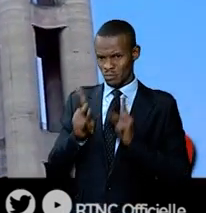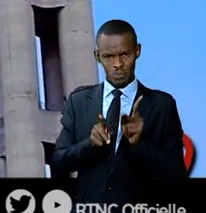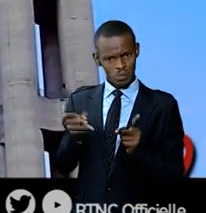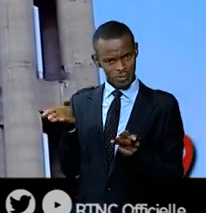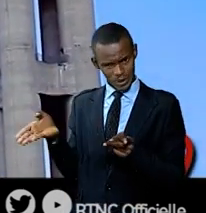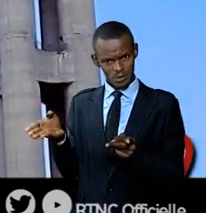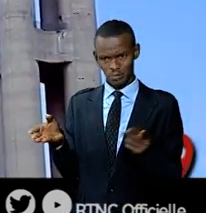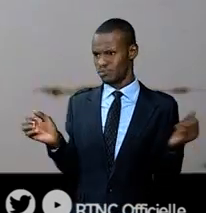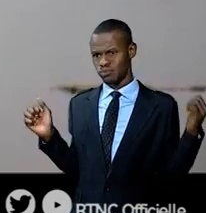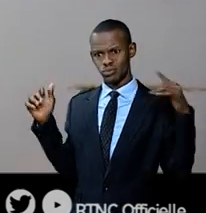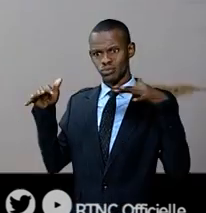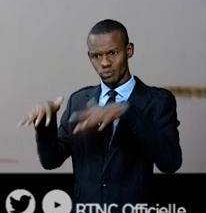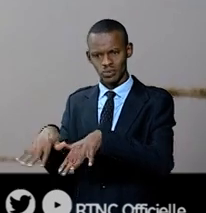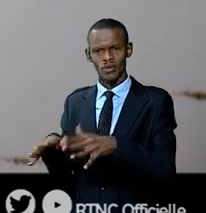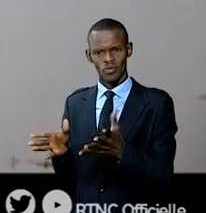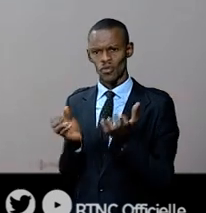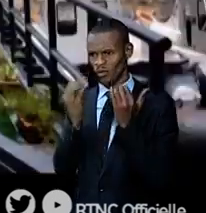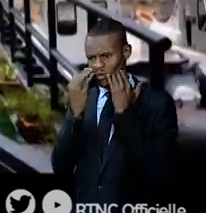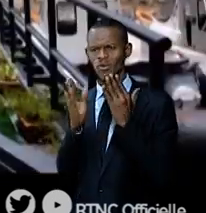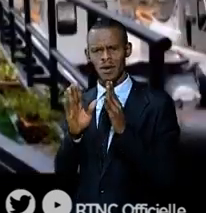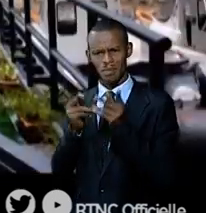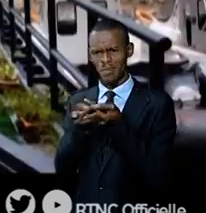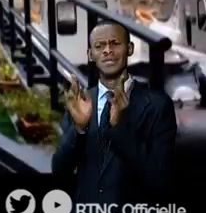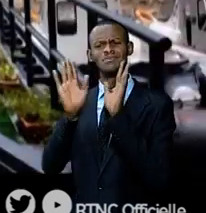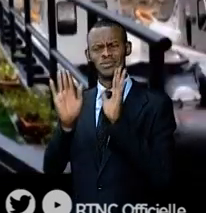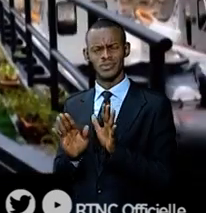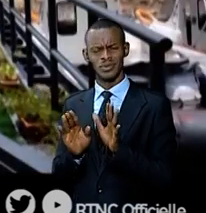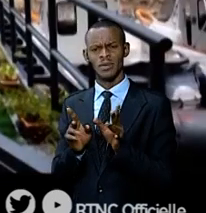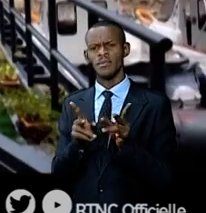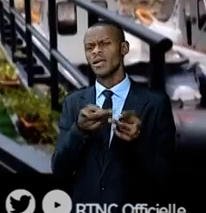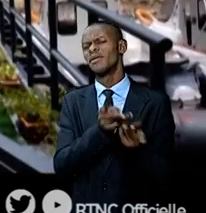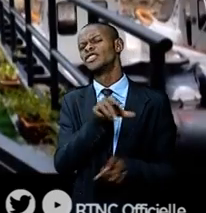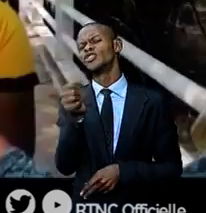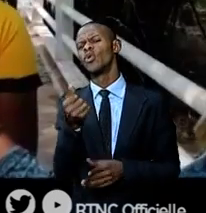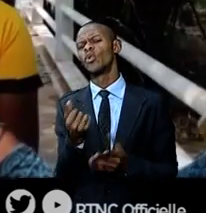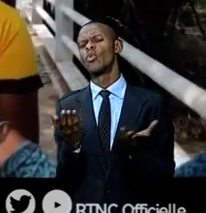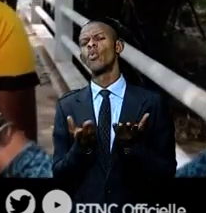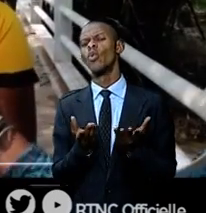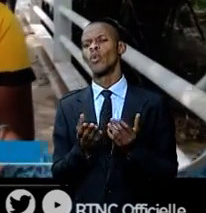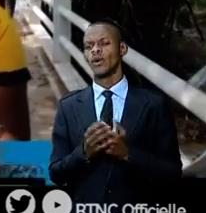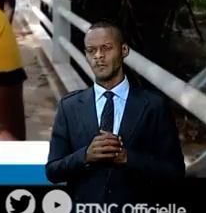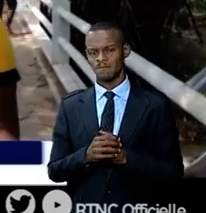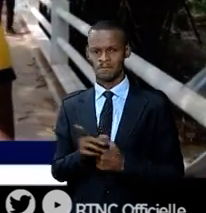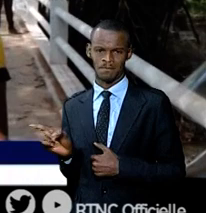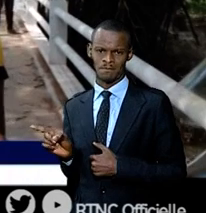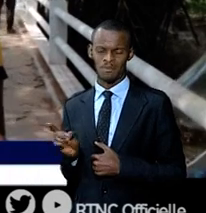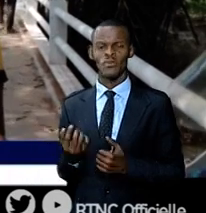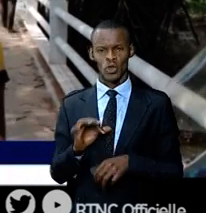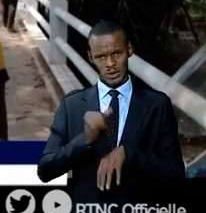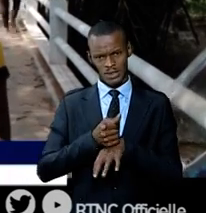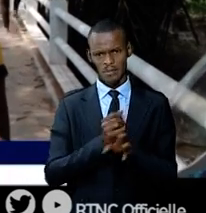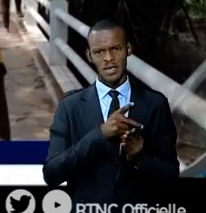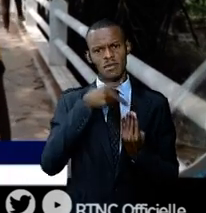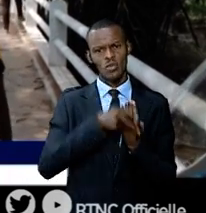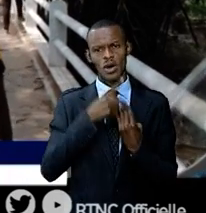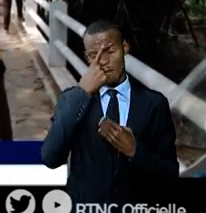sites à visiter à tout prix. Quelles sont les autres attractions touristiques de Kinshasa? On a mis en place un programme de